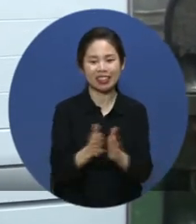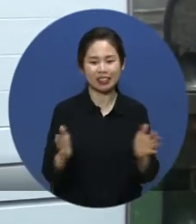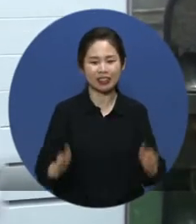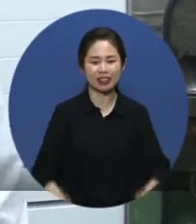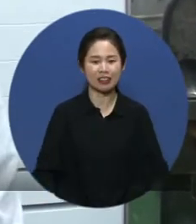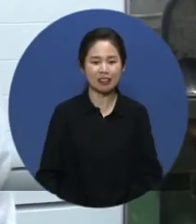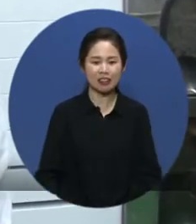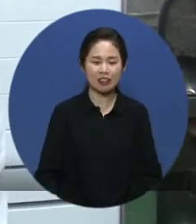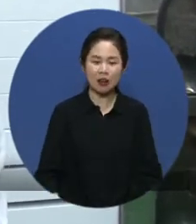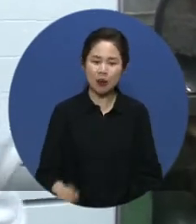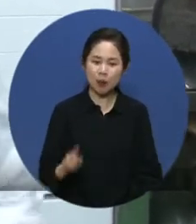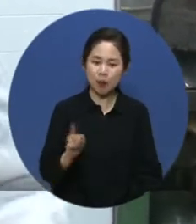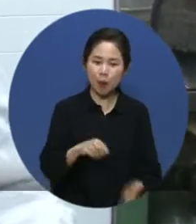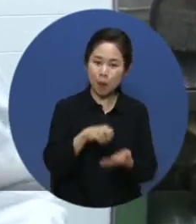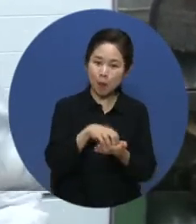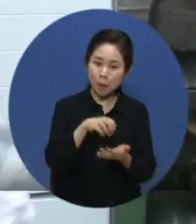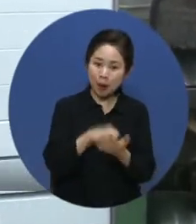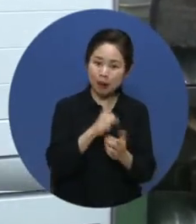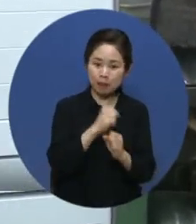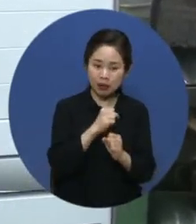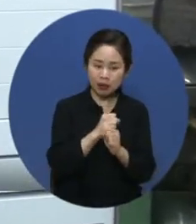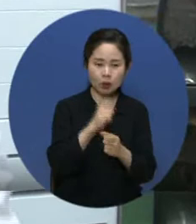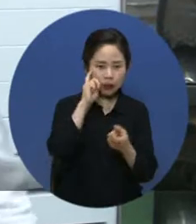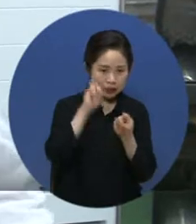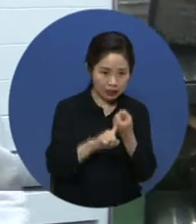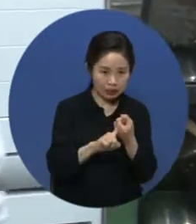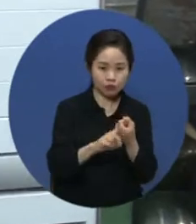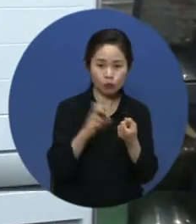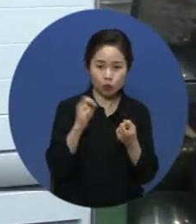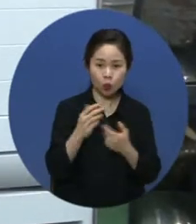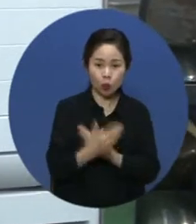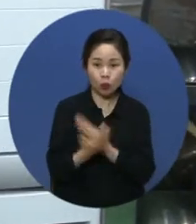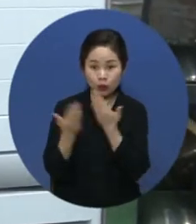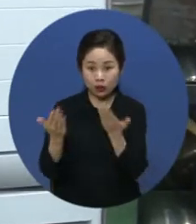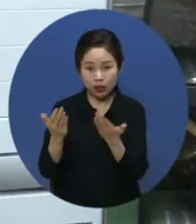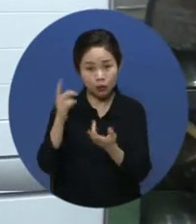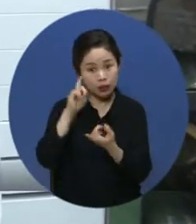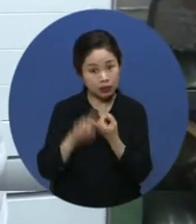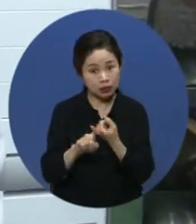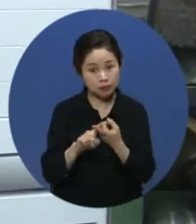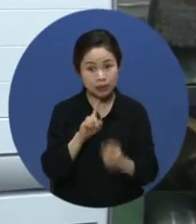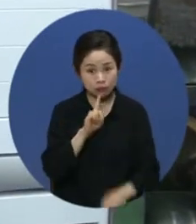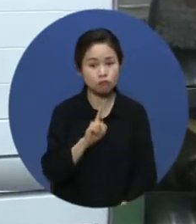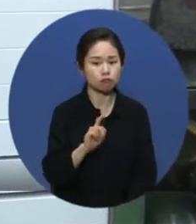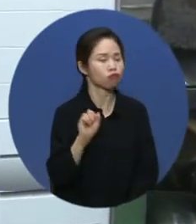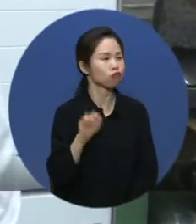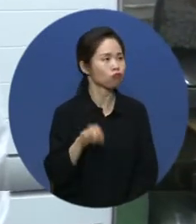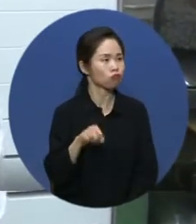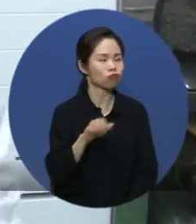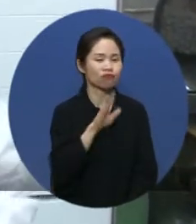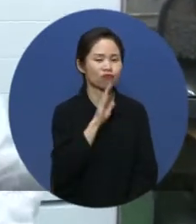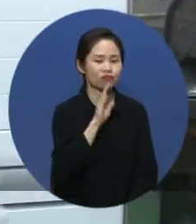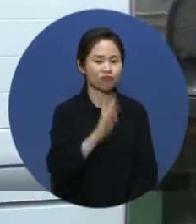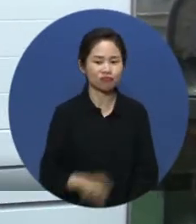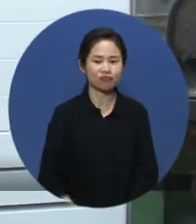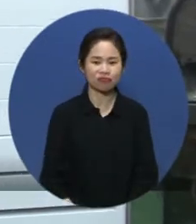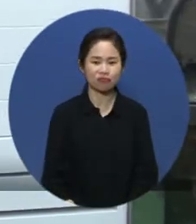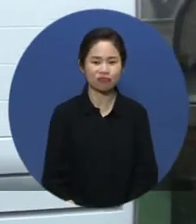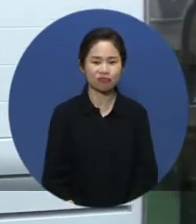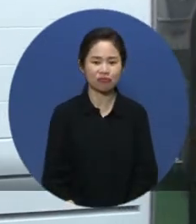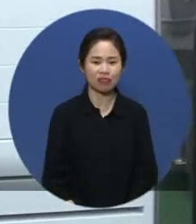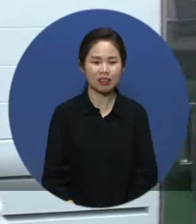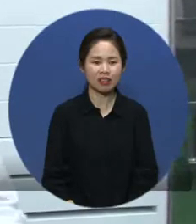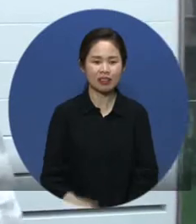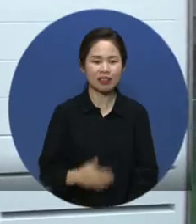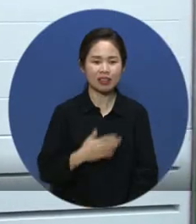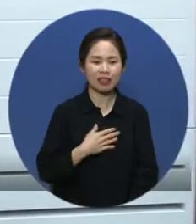제가 제빵도 관심이 있으셨고 뭐 봉사 쪽에도 관심이 있으셨던 거죠? 아, 그럼요. 제가 그